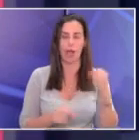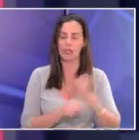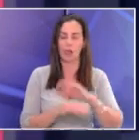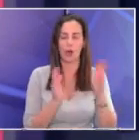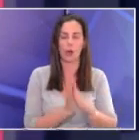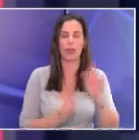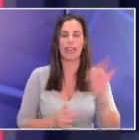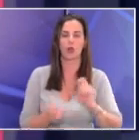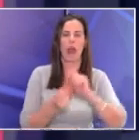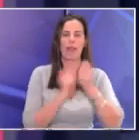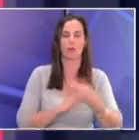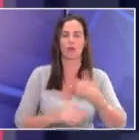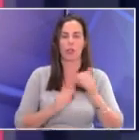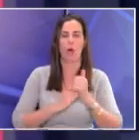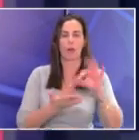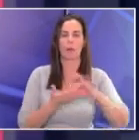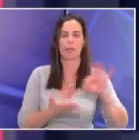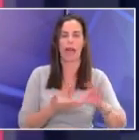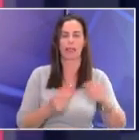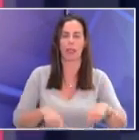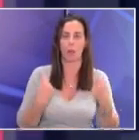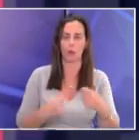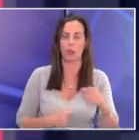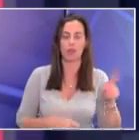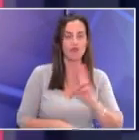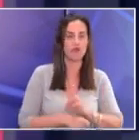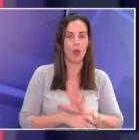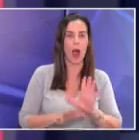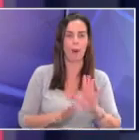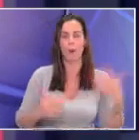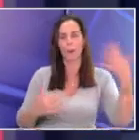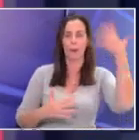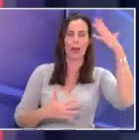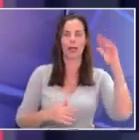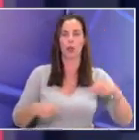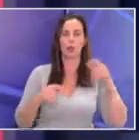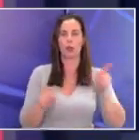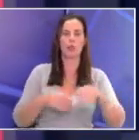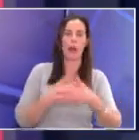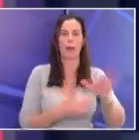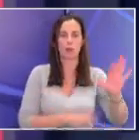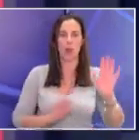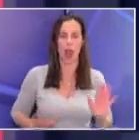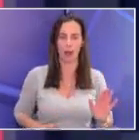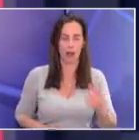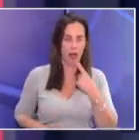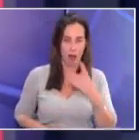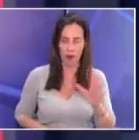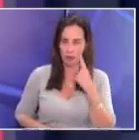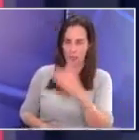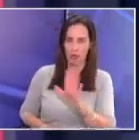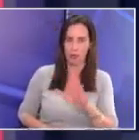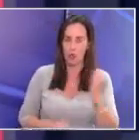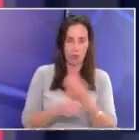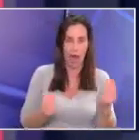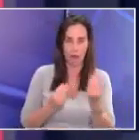כל הרפורמות שאני הובלתי במשרד התרבות. היא שמרה על האליטה התרבותית כאילו זה הבייבי שלה. אמרתי לו, תקשיב, יופי